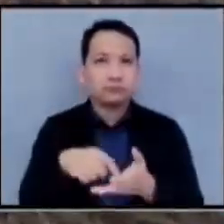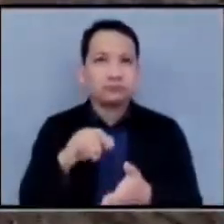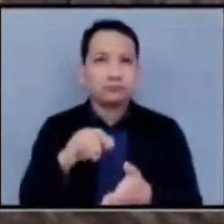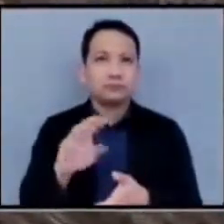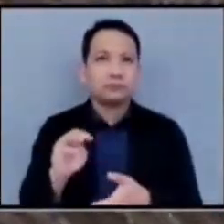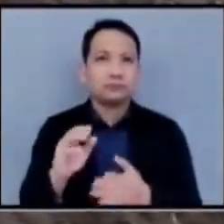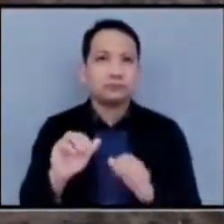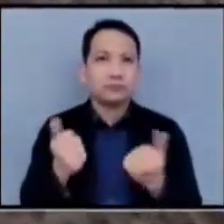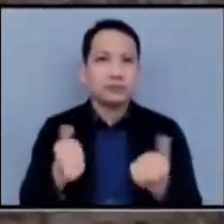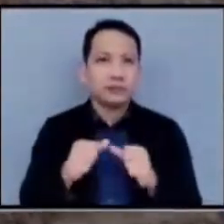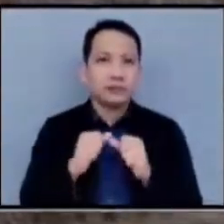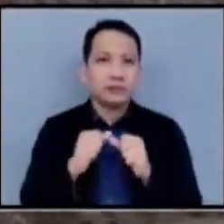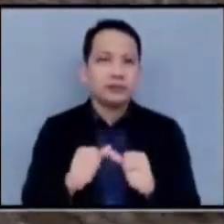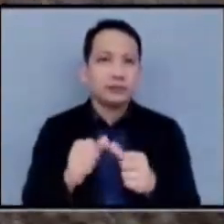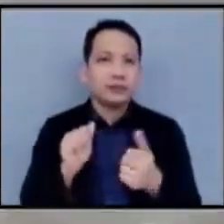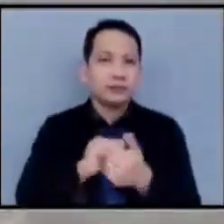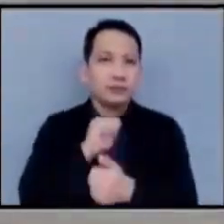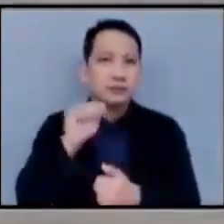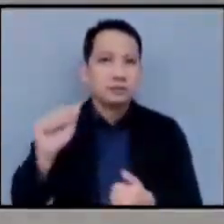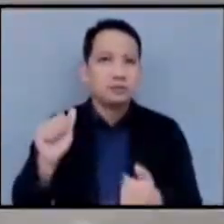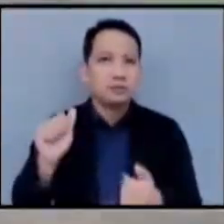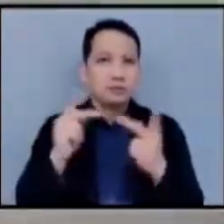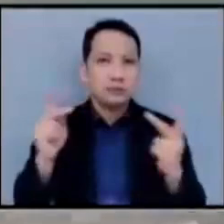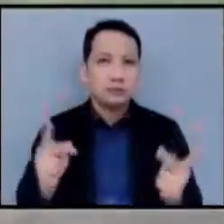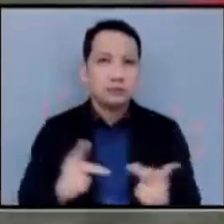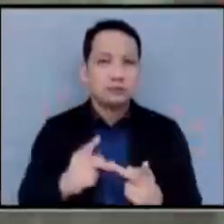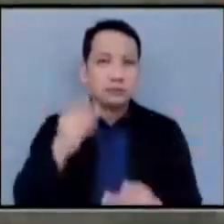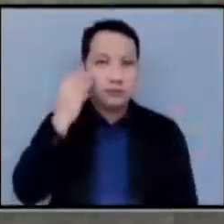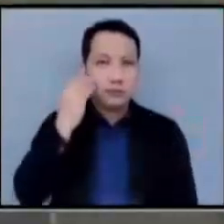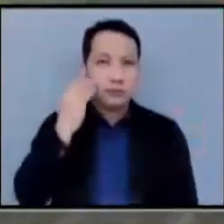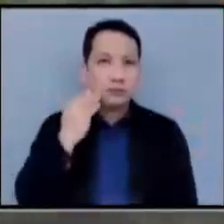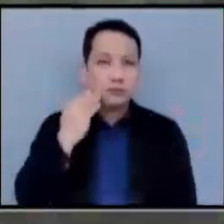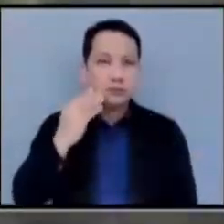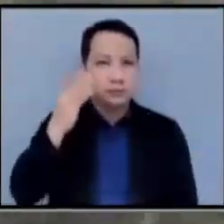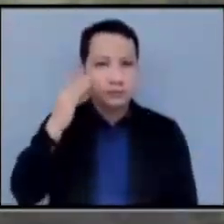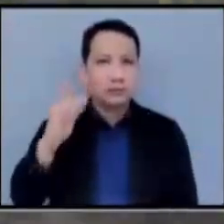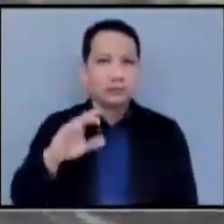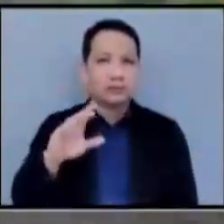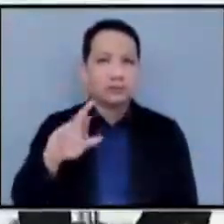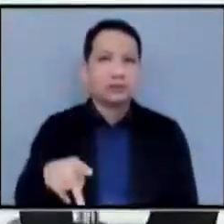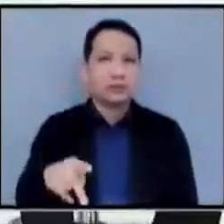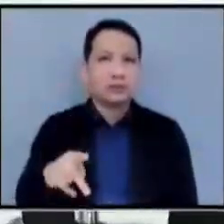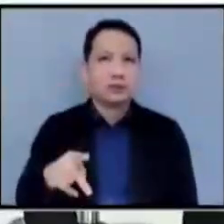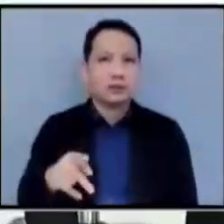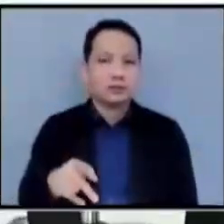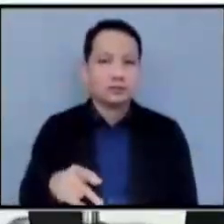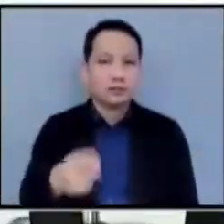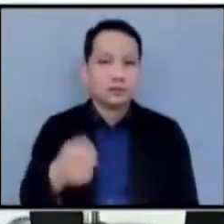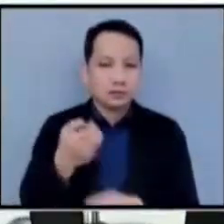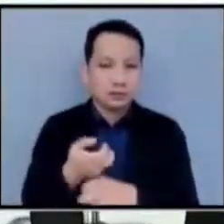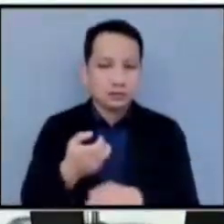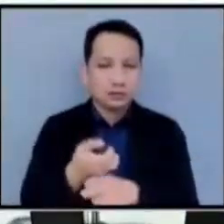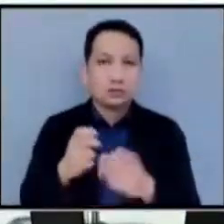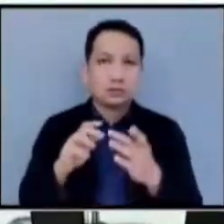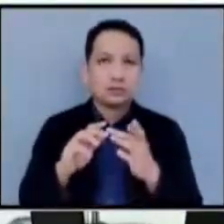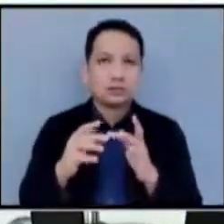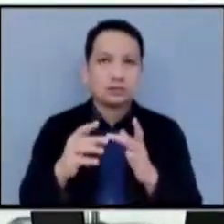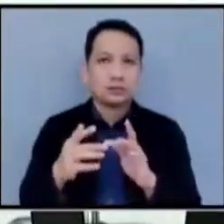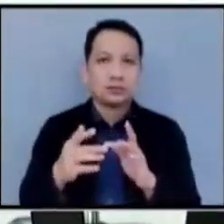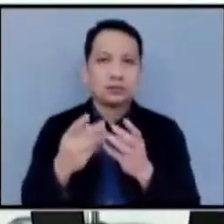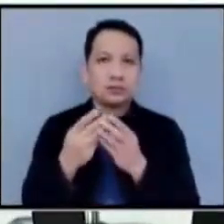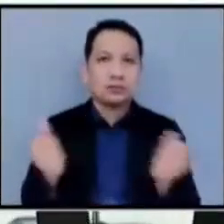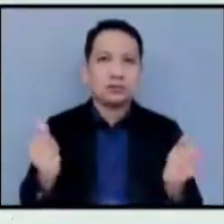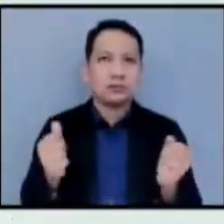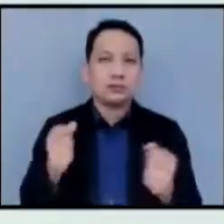kaya mga nasa malalayong lugar na kulang sa smartphone at hirap sa internet connection? Agad ito ginawa ng solusyon ng